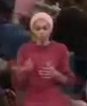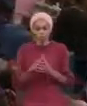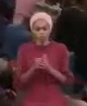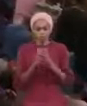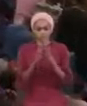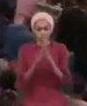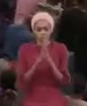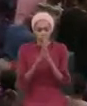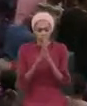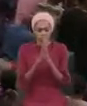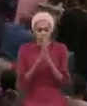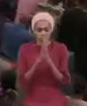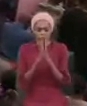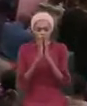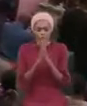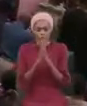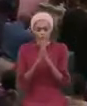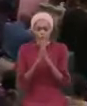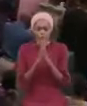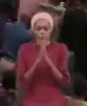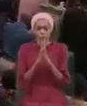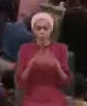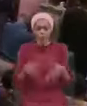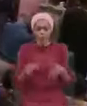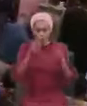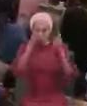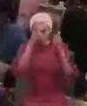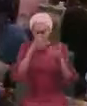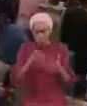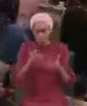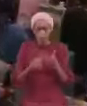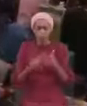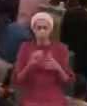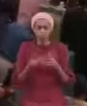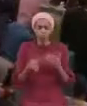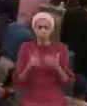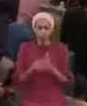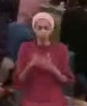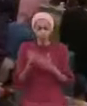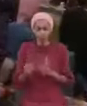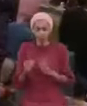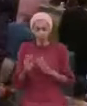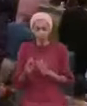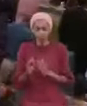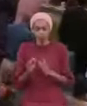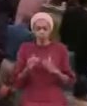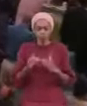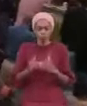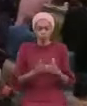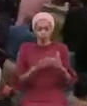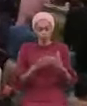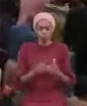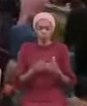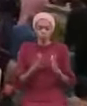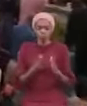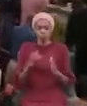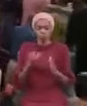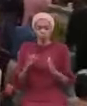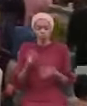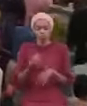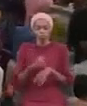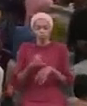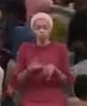l'ation de l'église ce don besoin de faire c'est d'obéir et comme nous obéissons le Dieu des cieux va nous